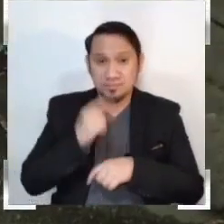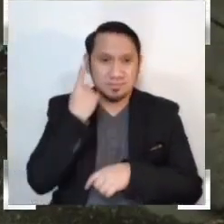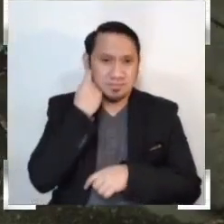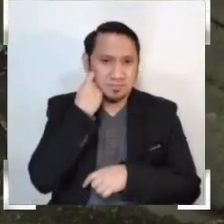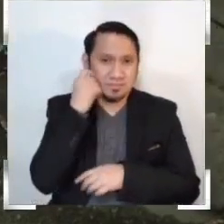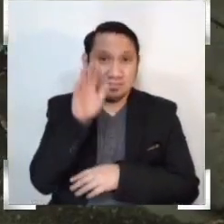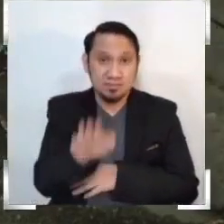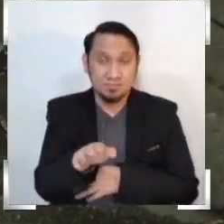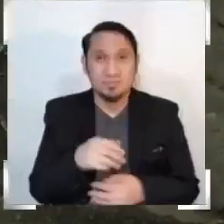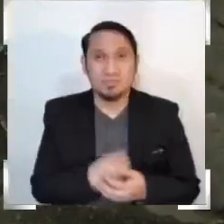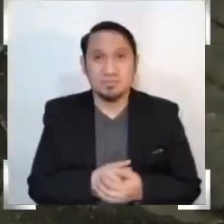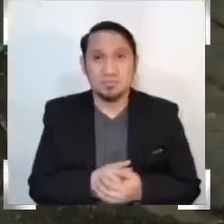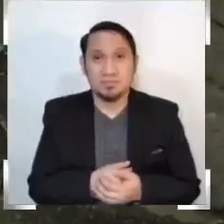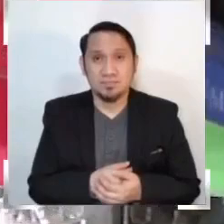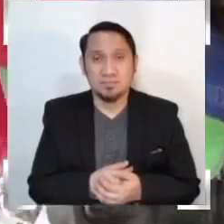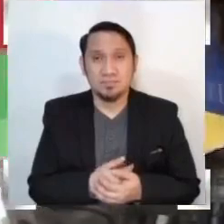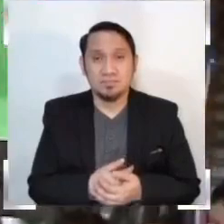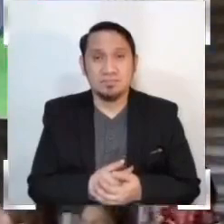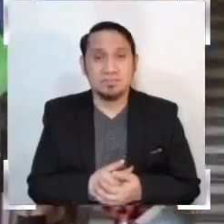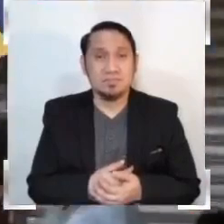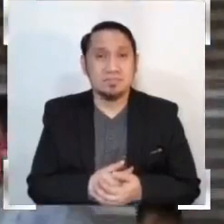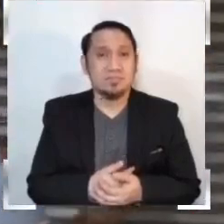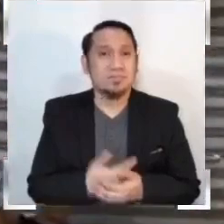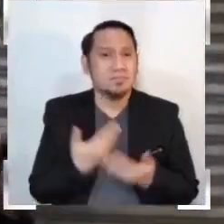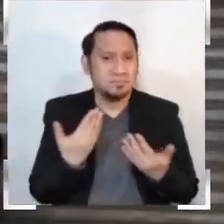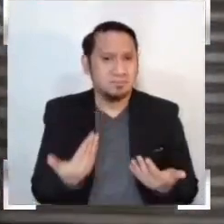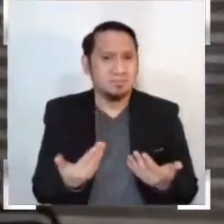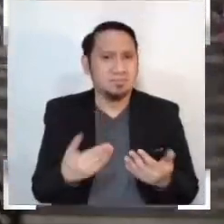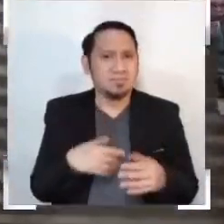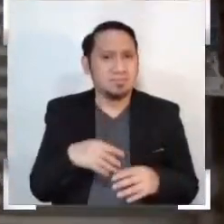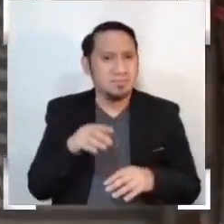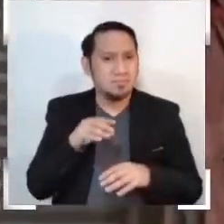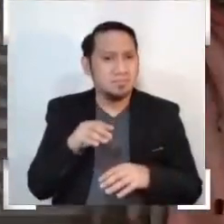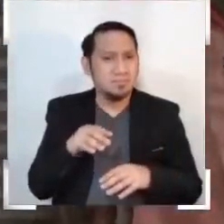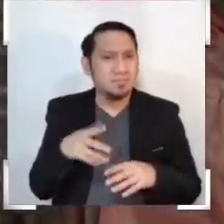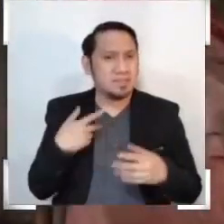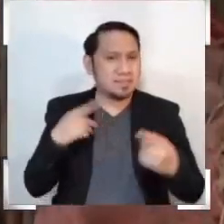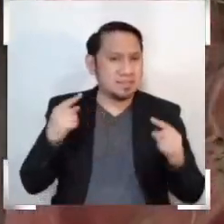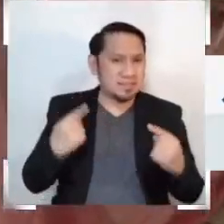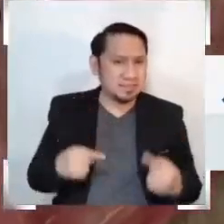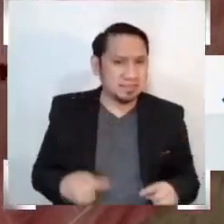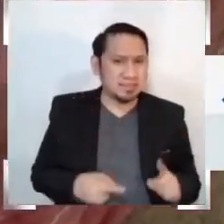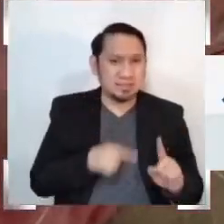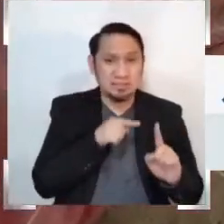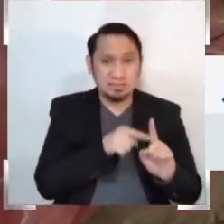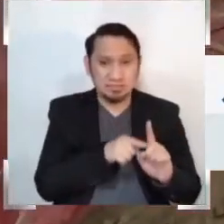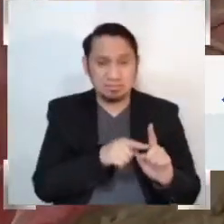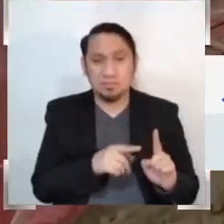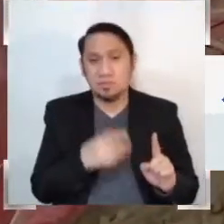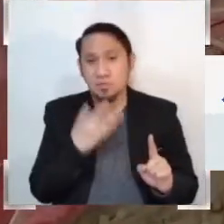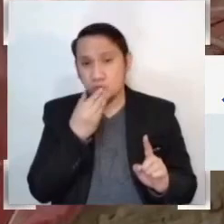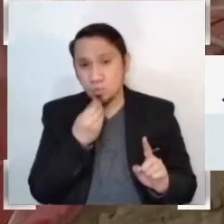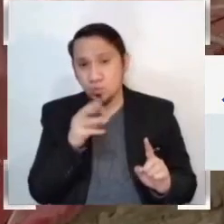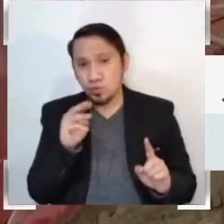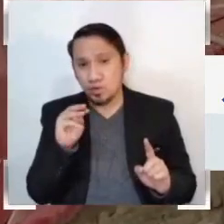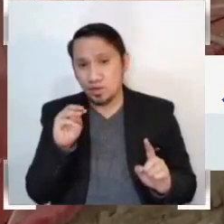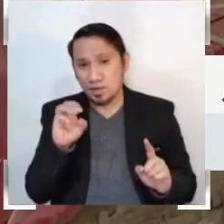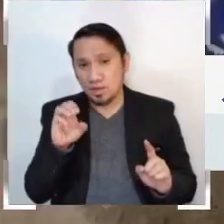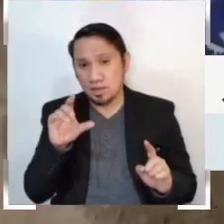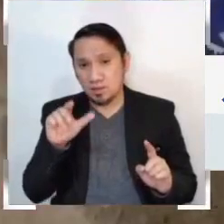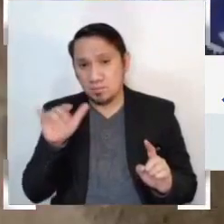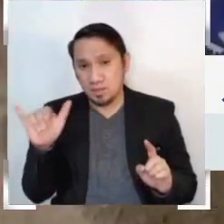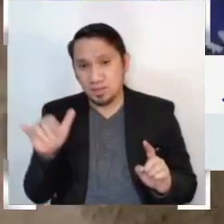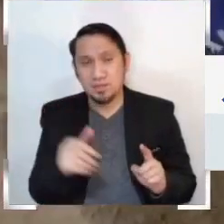Isang 17-anyos na tindera ang nasaktan sa insidente na kinilalang si Emily